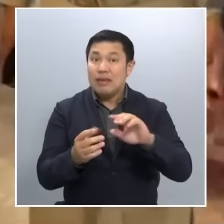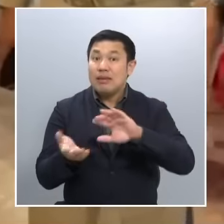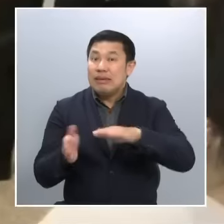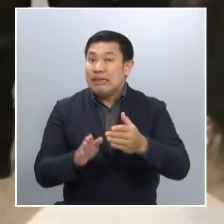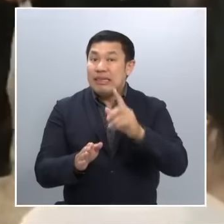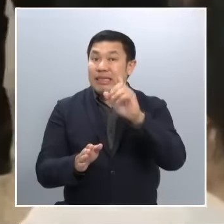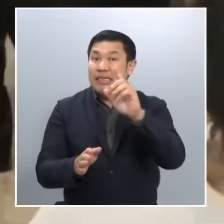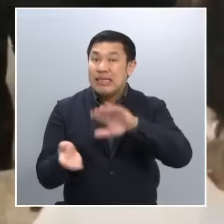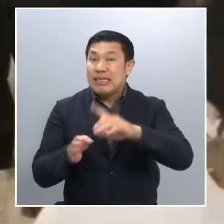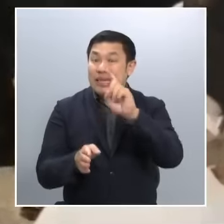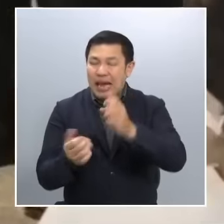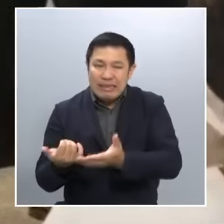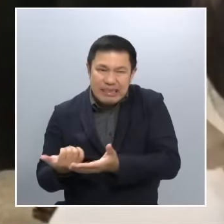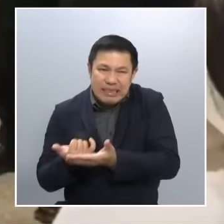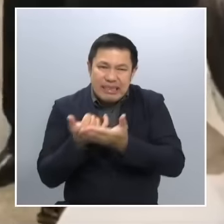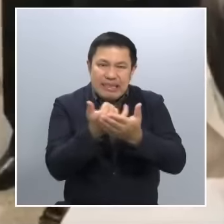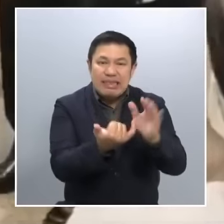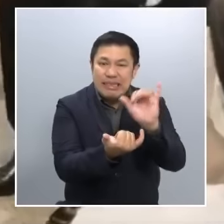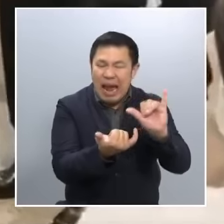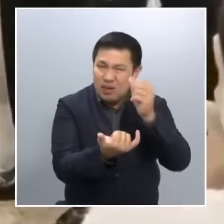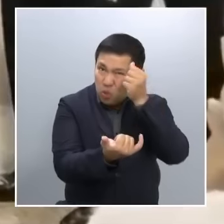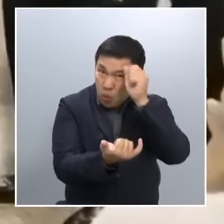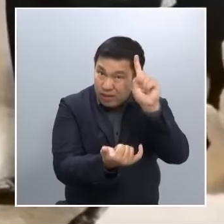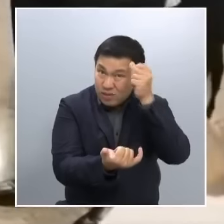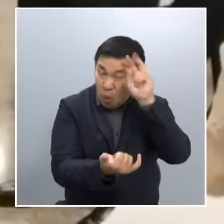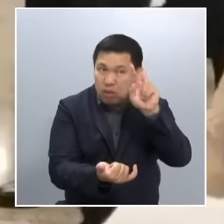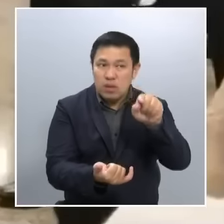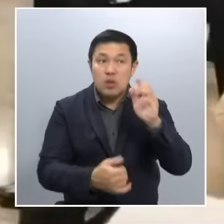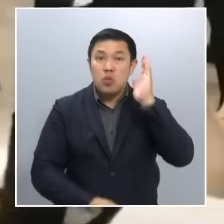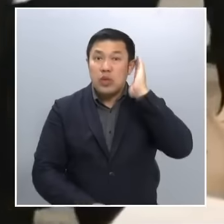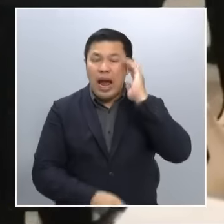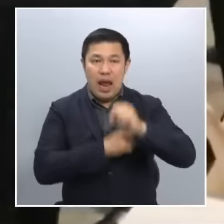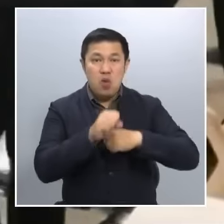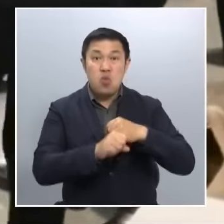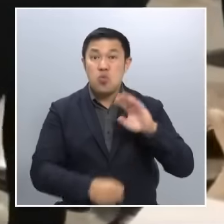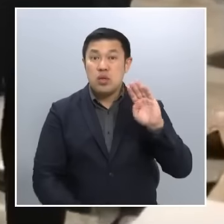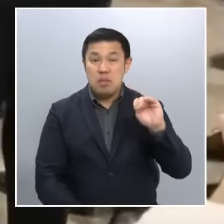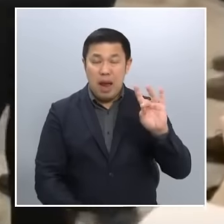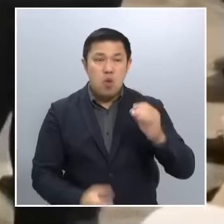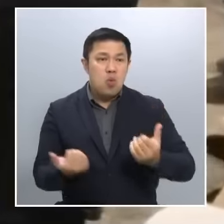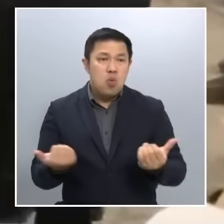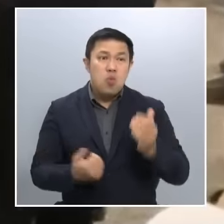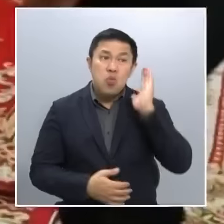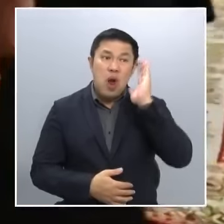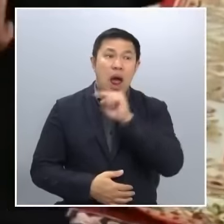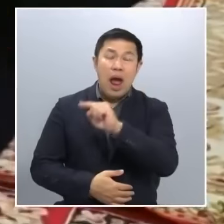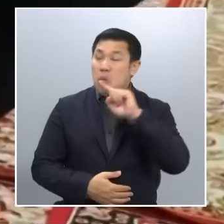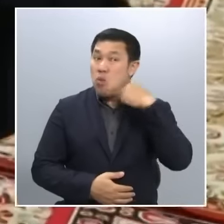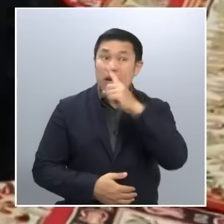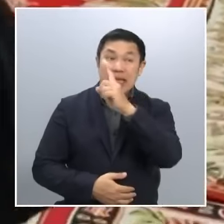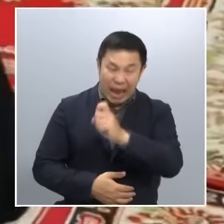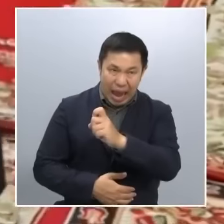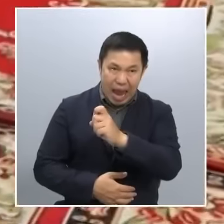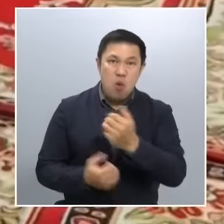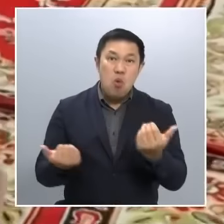2วันนี้จากการพูดคุยกับนายพิชิตอายุ48ปีเป็นลูกชายของนางพยาวผู้เสียชีวิตบ